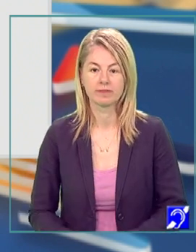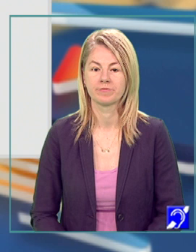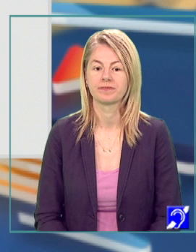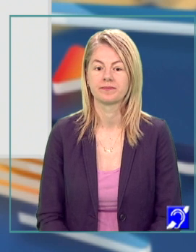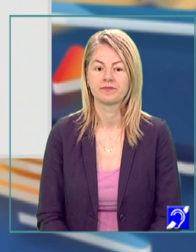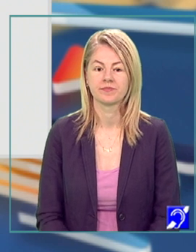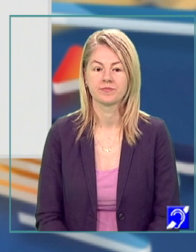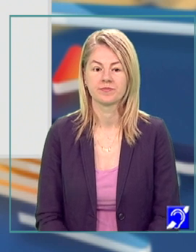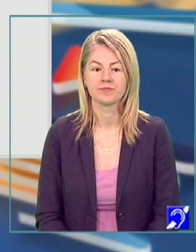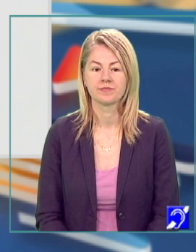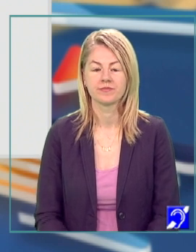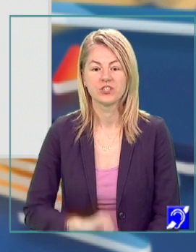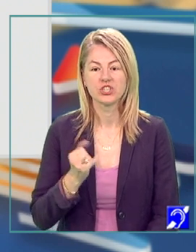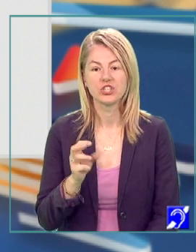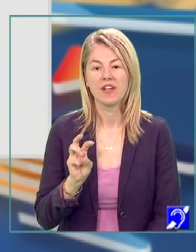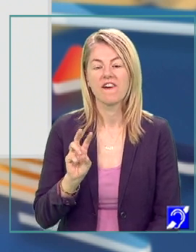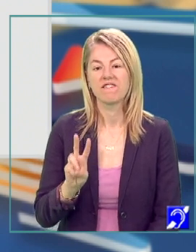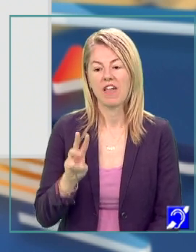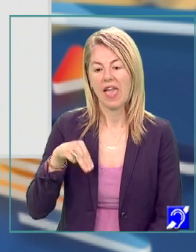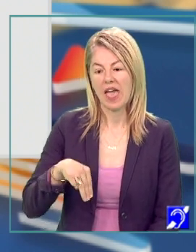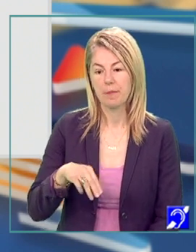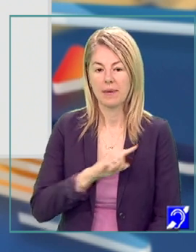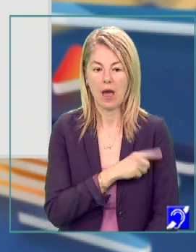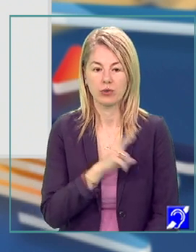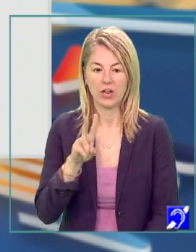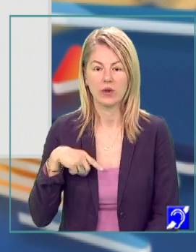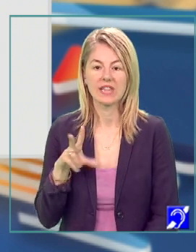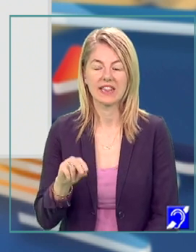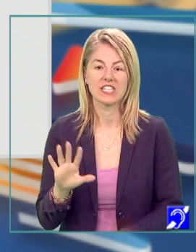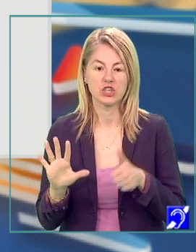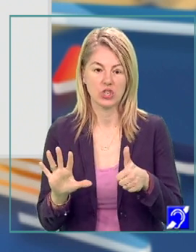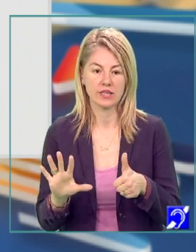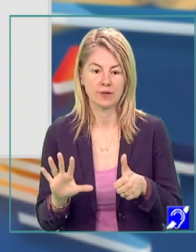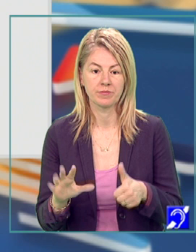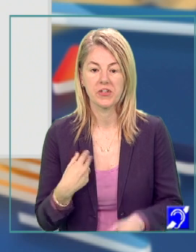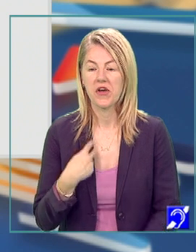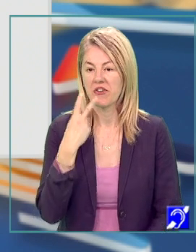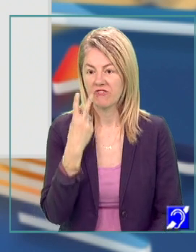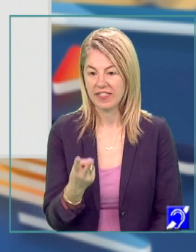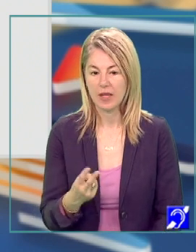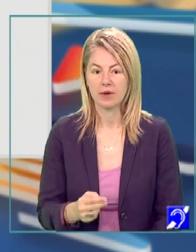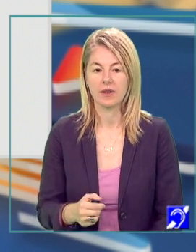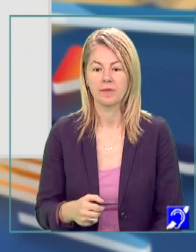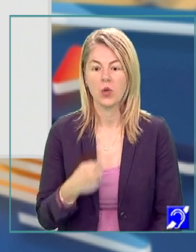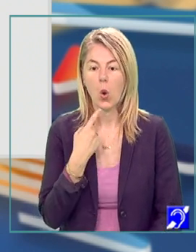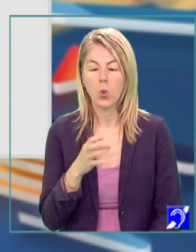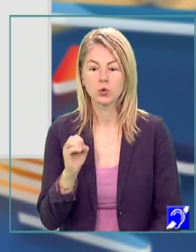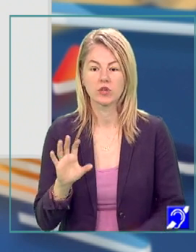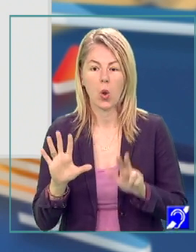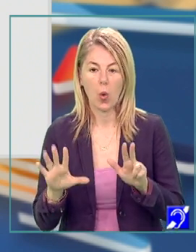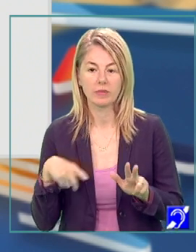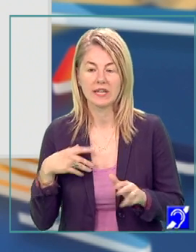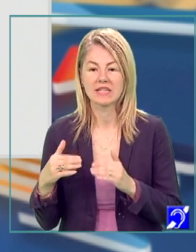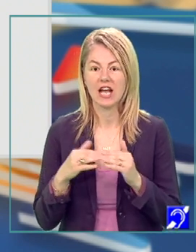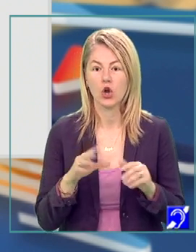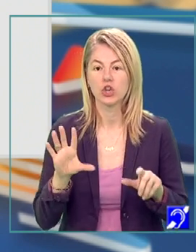cu 108 și VM la pătrat va fi 36. Constatăm că 108 este egal